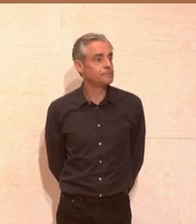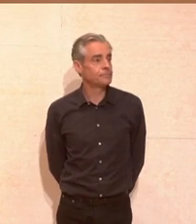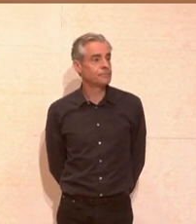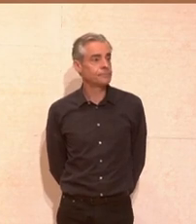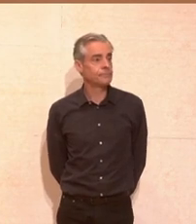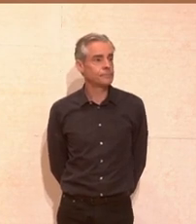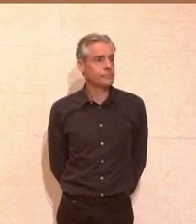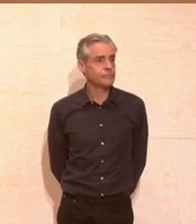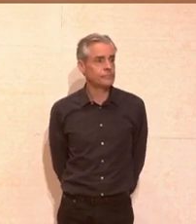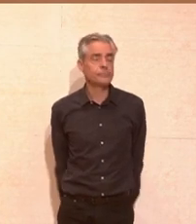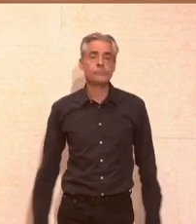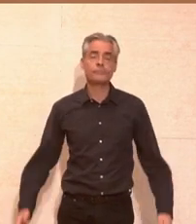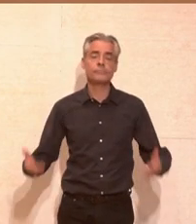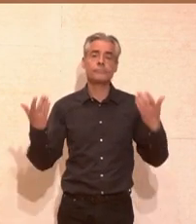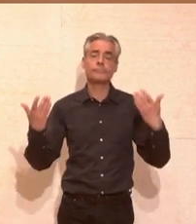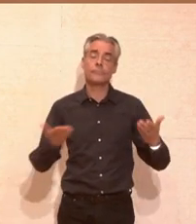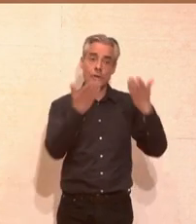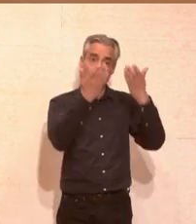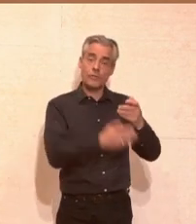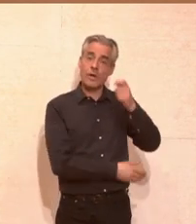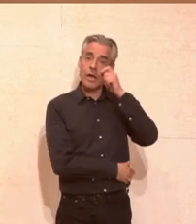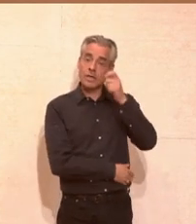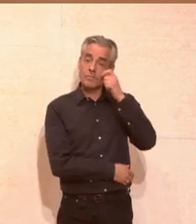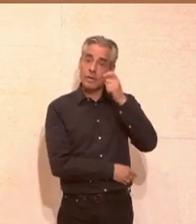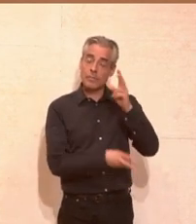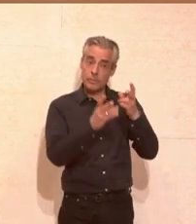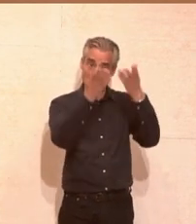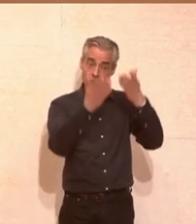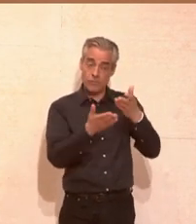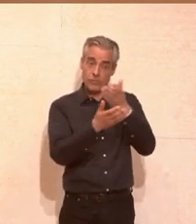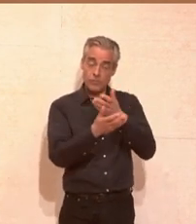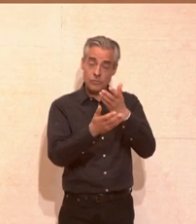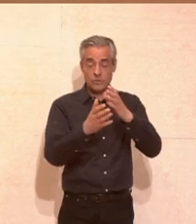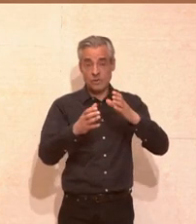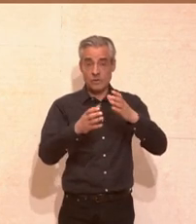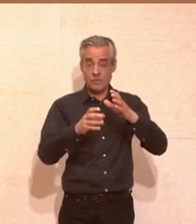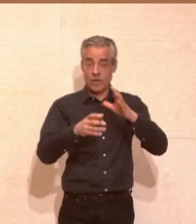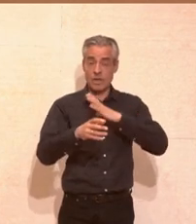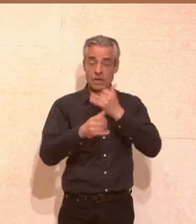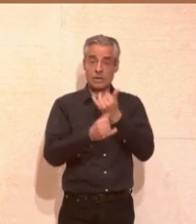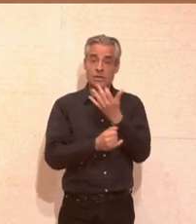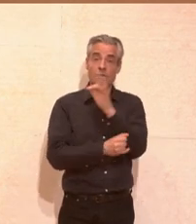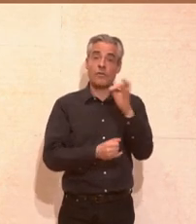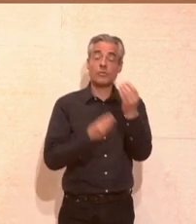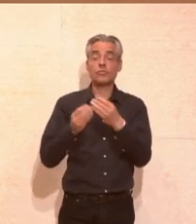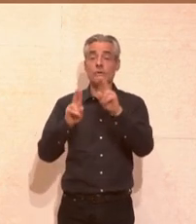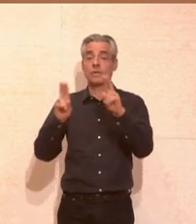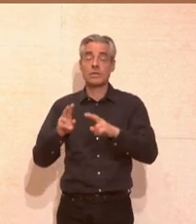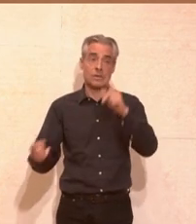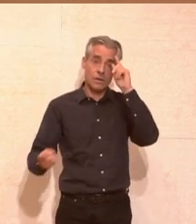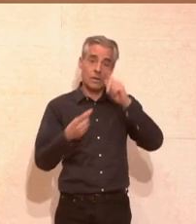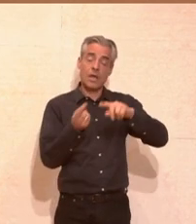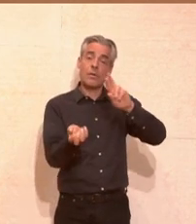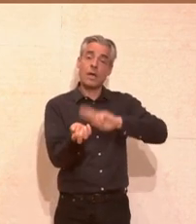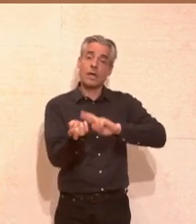D'accord. Est-ce que en tant qu'expert, vous avez établi un consensus en France ou international par rapport au